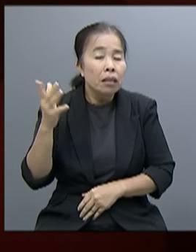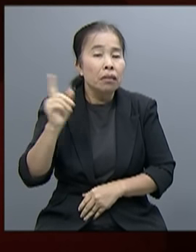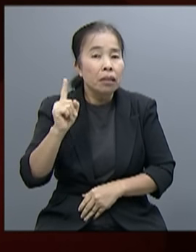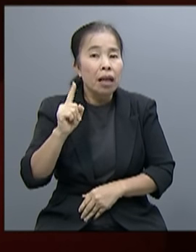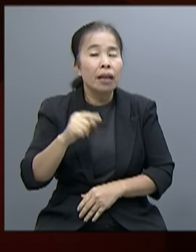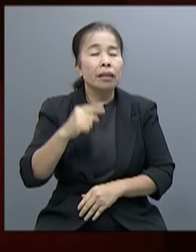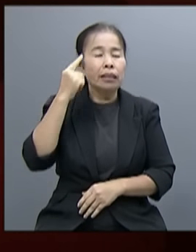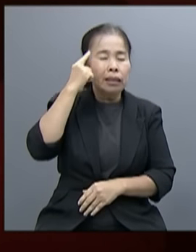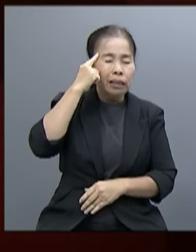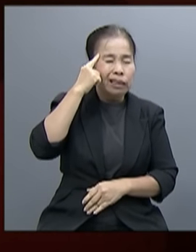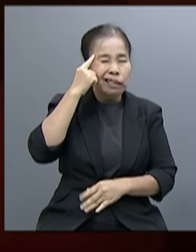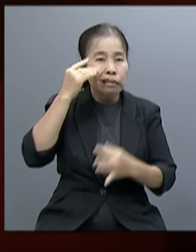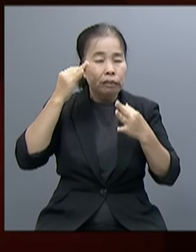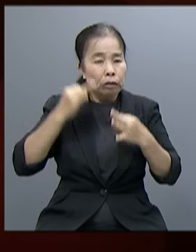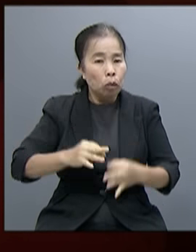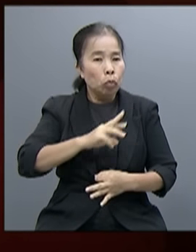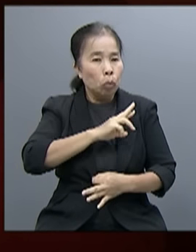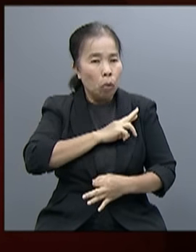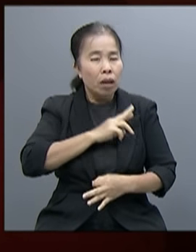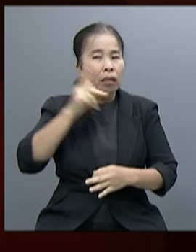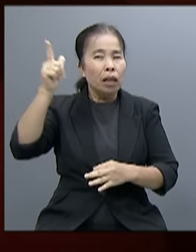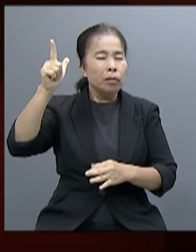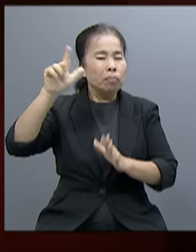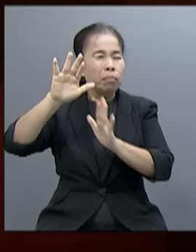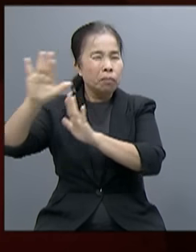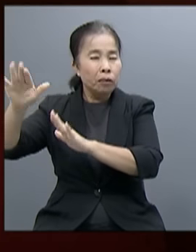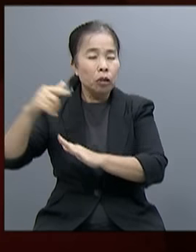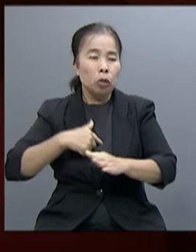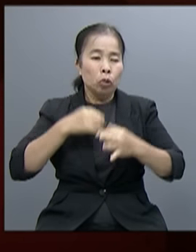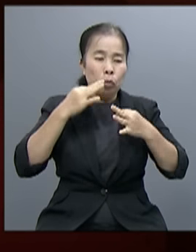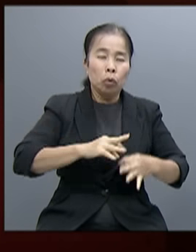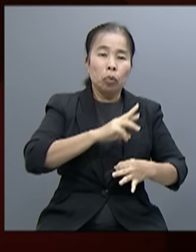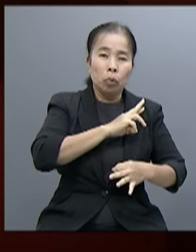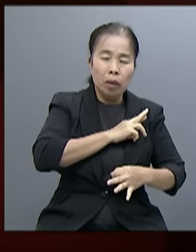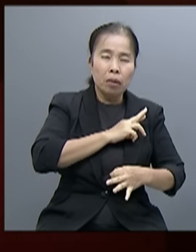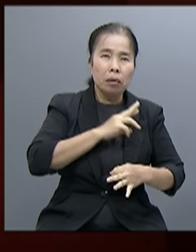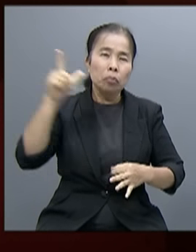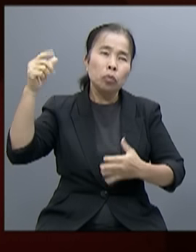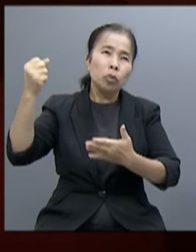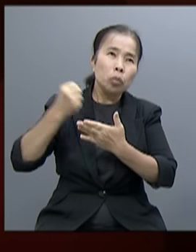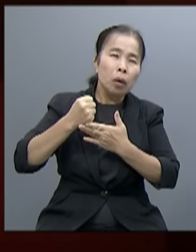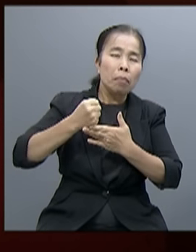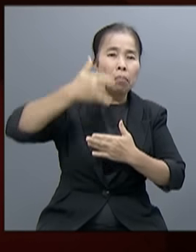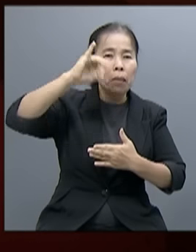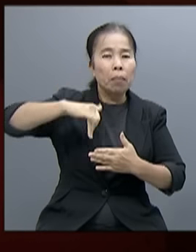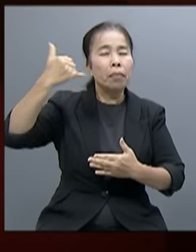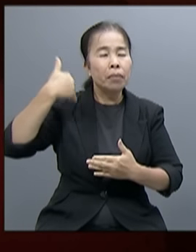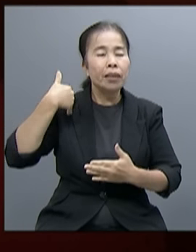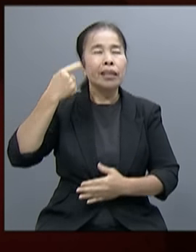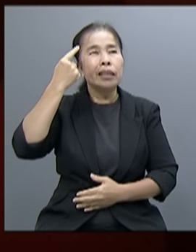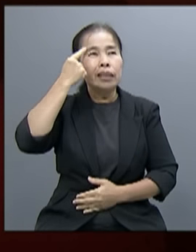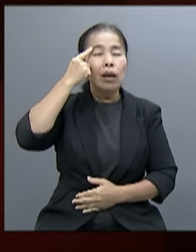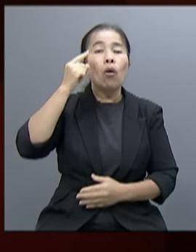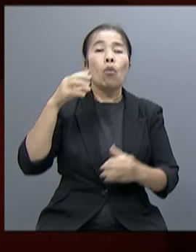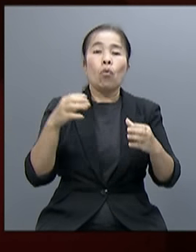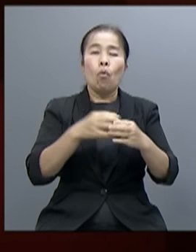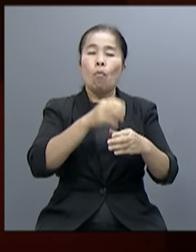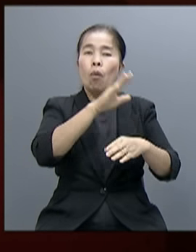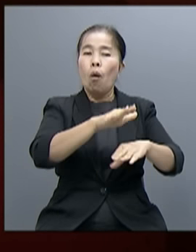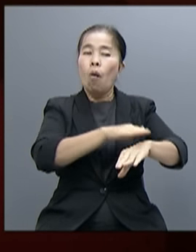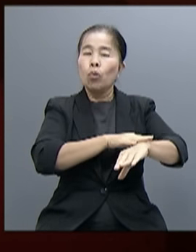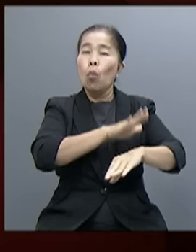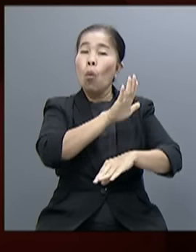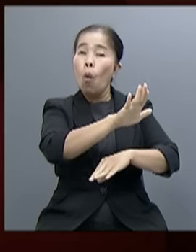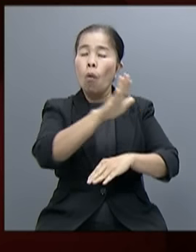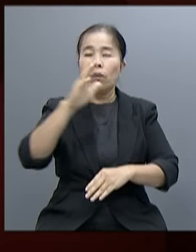จะตัดสินใจด้วยตัวเองแล้วให้คุณทักษิณช่วยในบางระดับอะไรอย่างเงี้ยนะครับก็เป็นหน้าที่ของกลุ่มชาติพันธุ์เขาต้องไปเวิร์กเอาท์กันอีกทีหนึ่ง